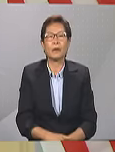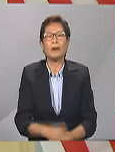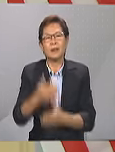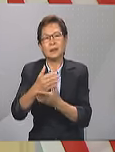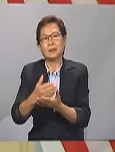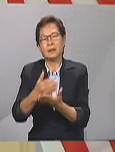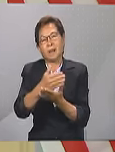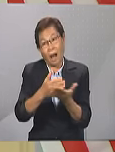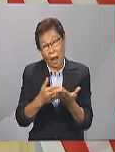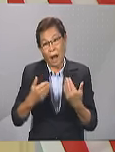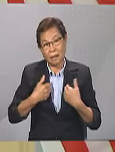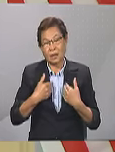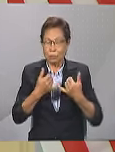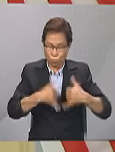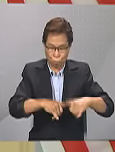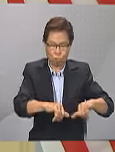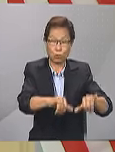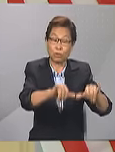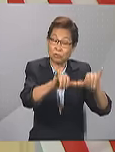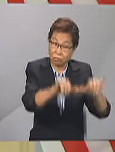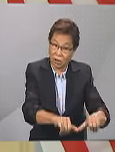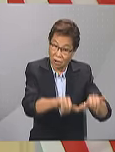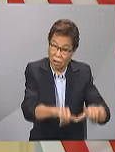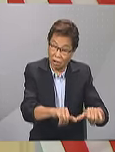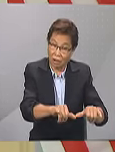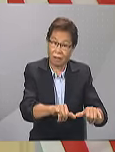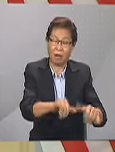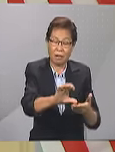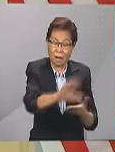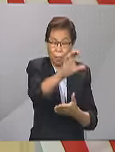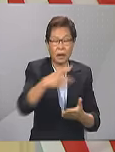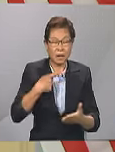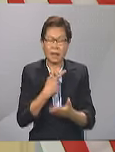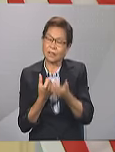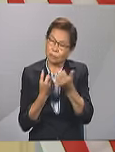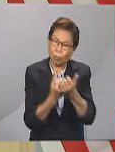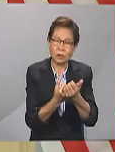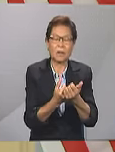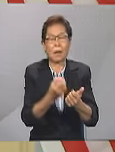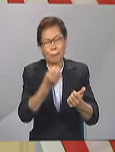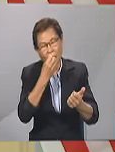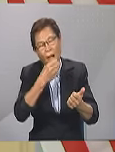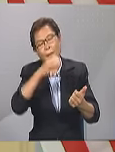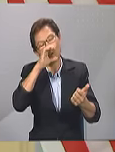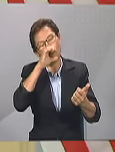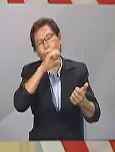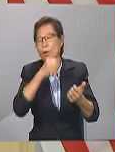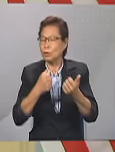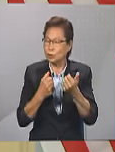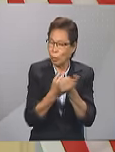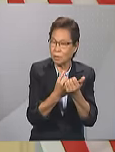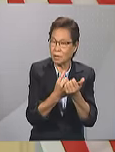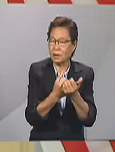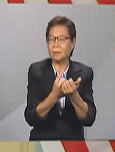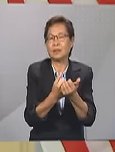mereka yang Terus tinggal di camp kita akan menanggung mereka seperti biasa the segi makan minum dan sebagainya akan